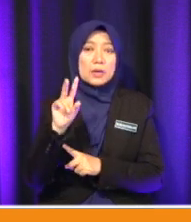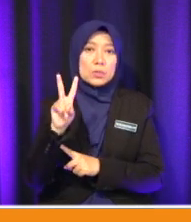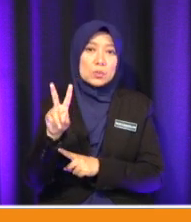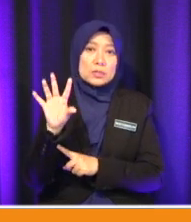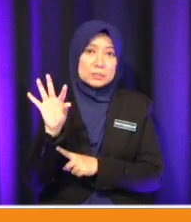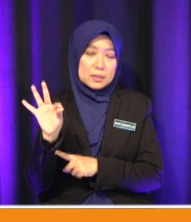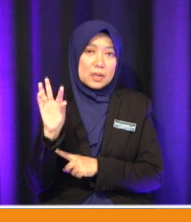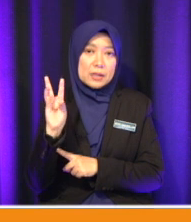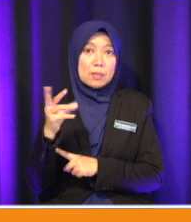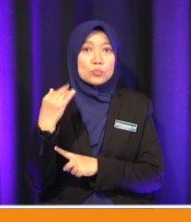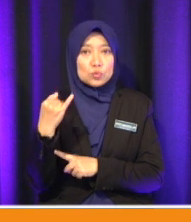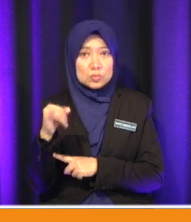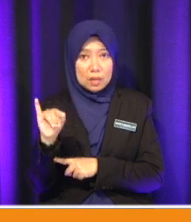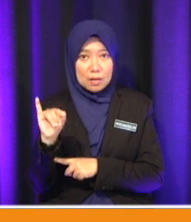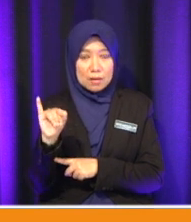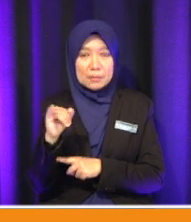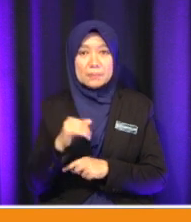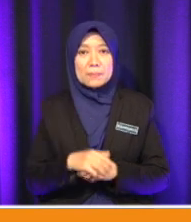38296 juta